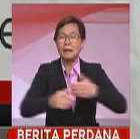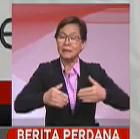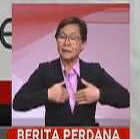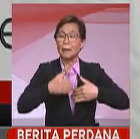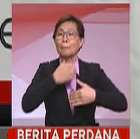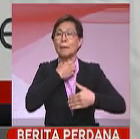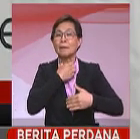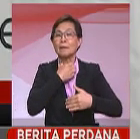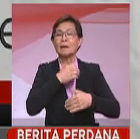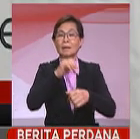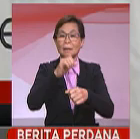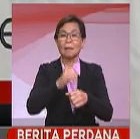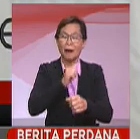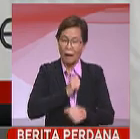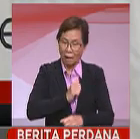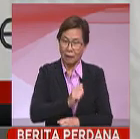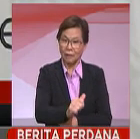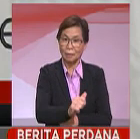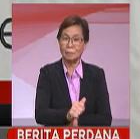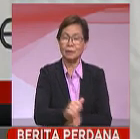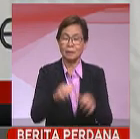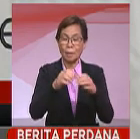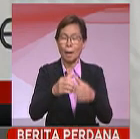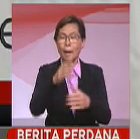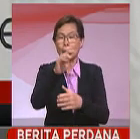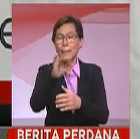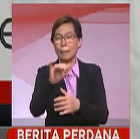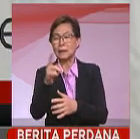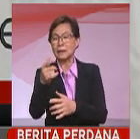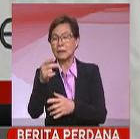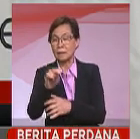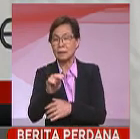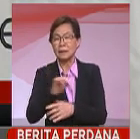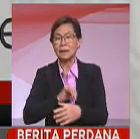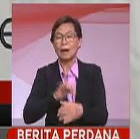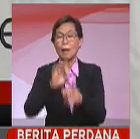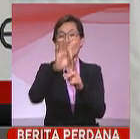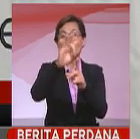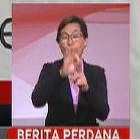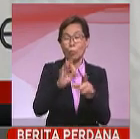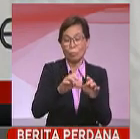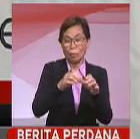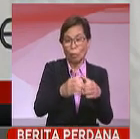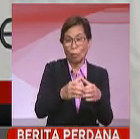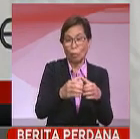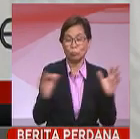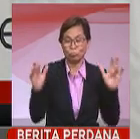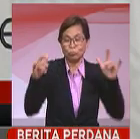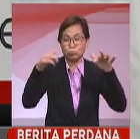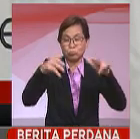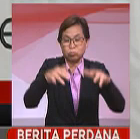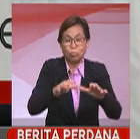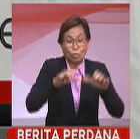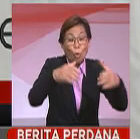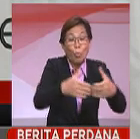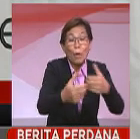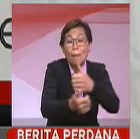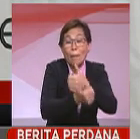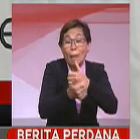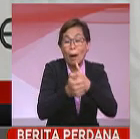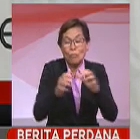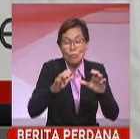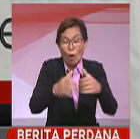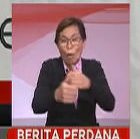Perak ialah kluster keagamaan. Kluster Maidin Jaya di Pulau Pinang ialah kluster kumpulan berisiko,